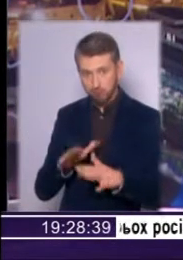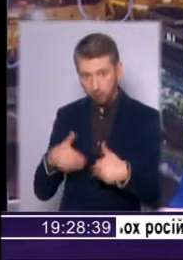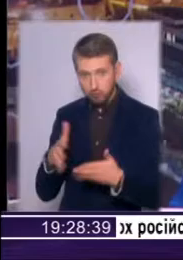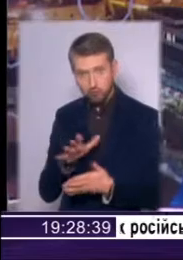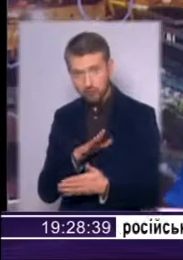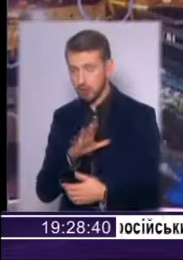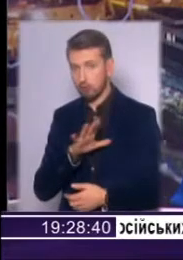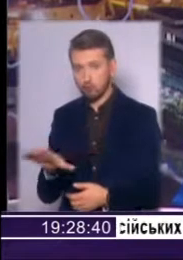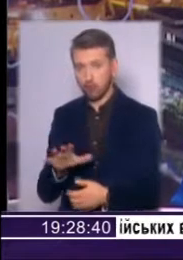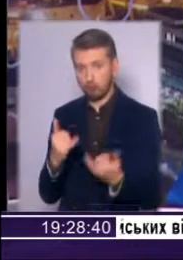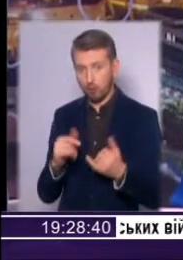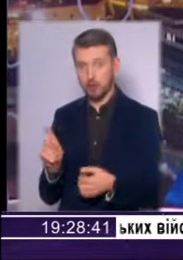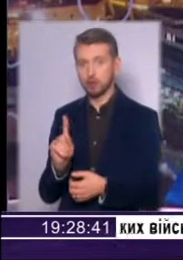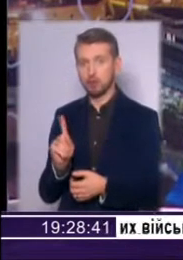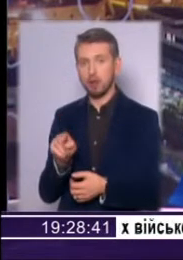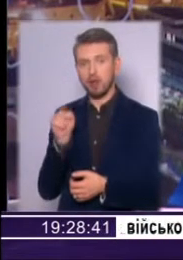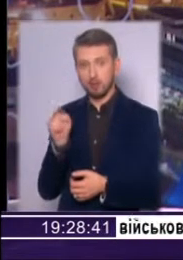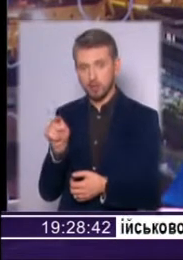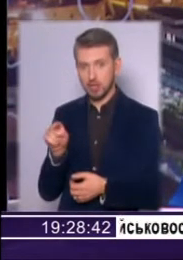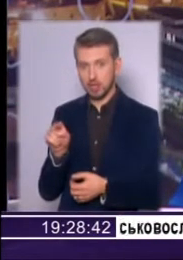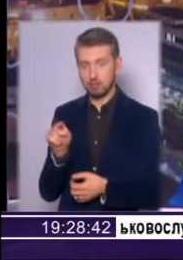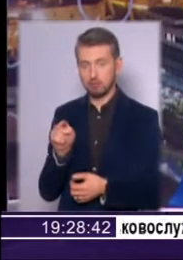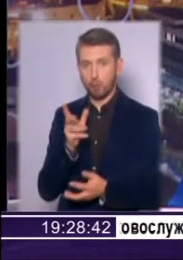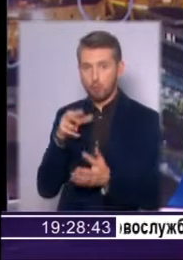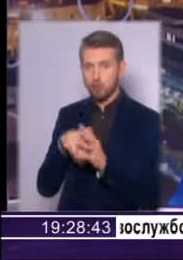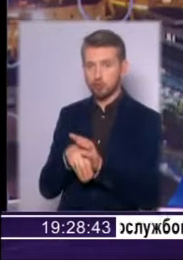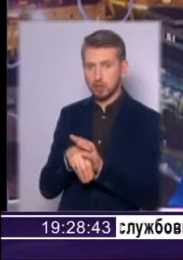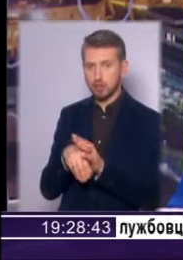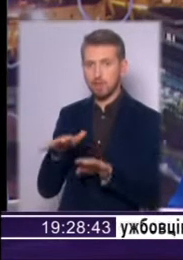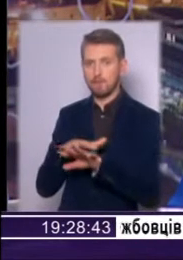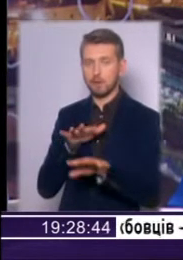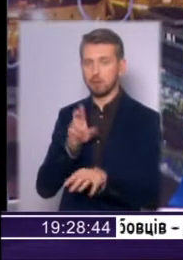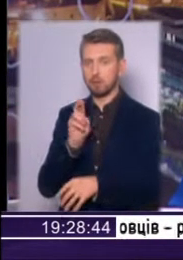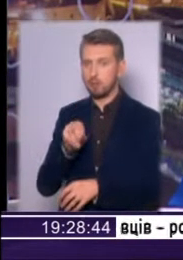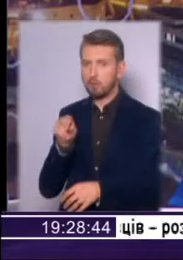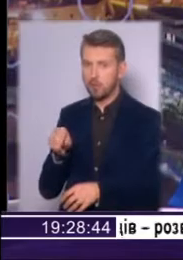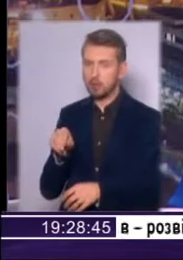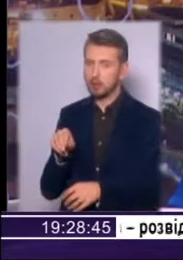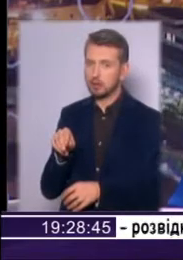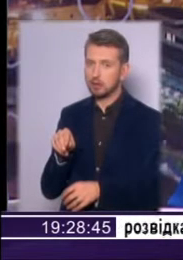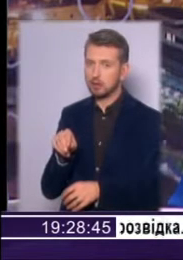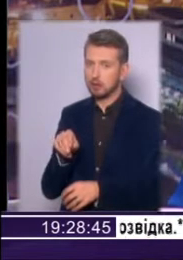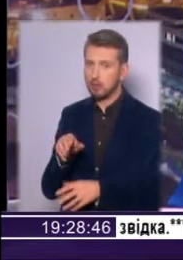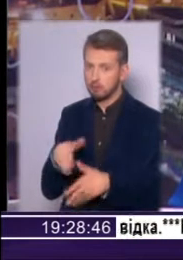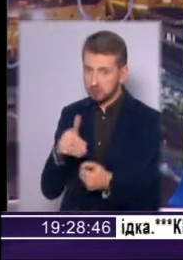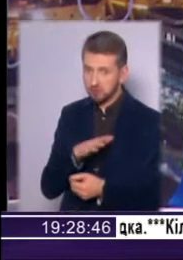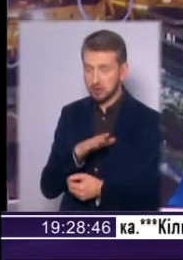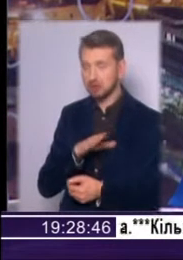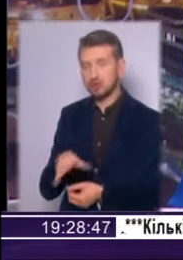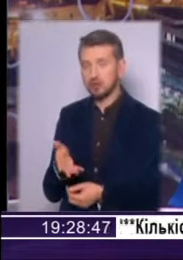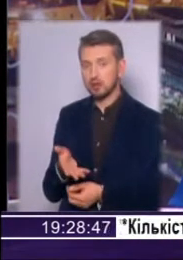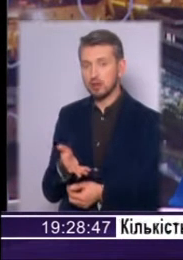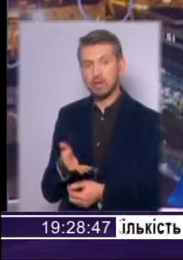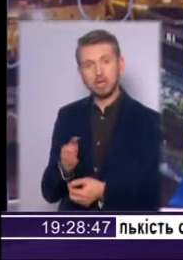сьогодні, щоб ви дійсно увійшли до лав Блоку Петра Порошенка? Ну, і, скажімо так,